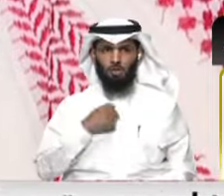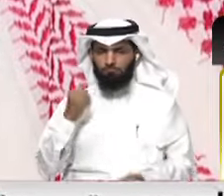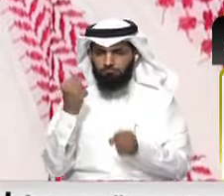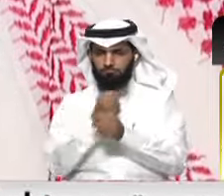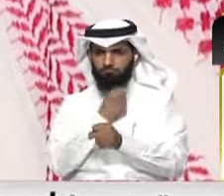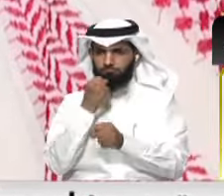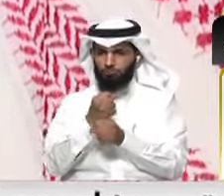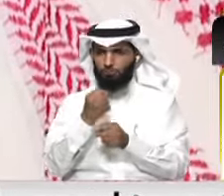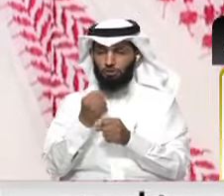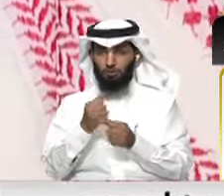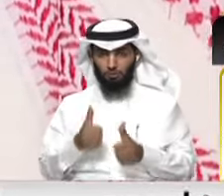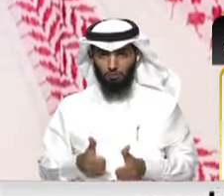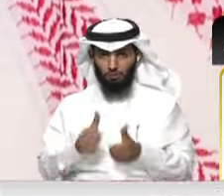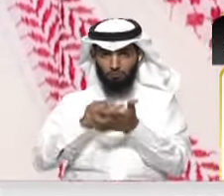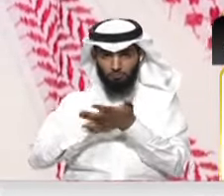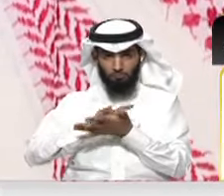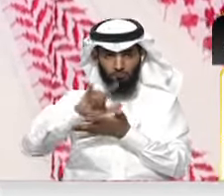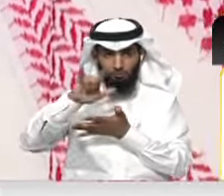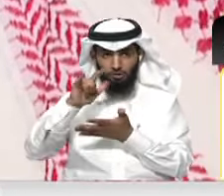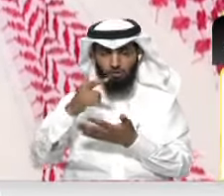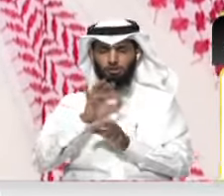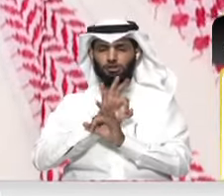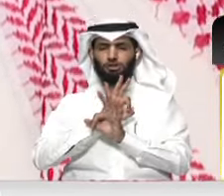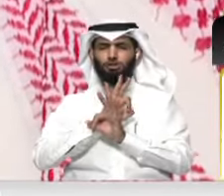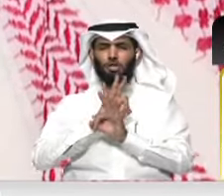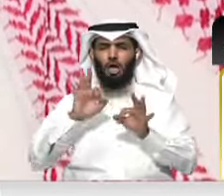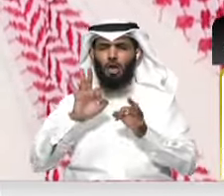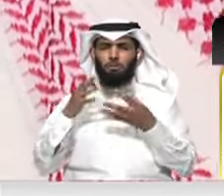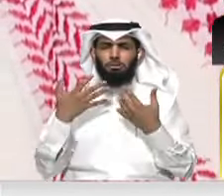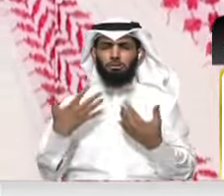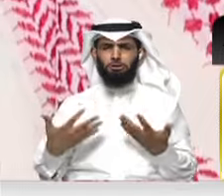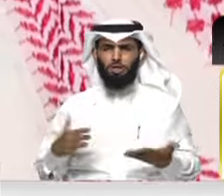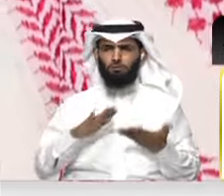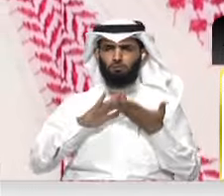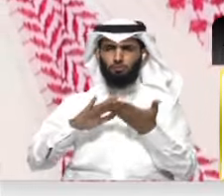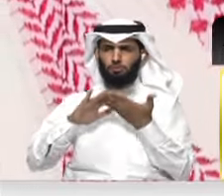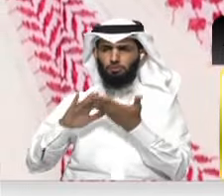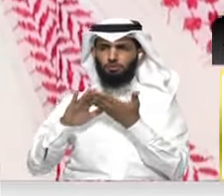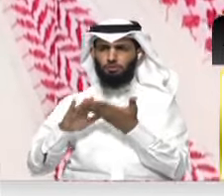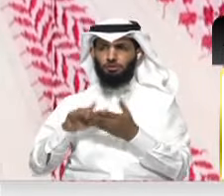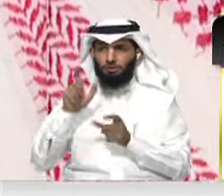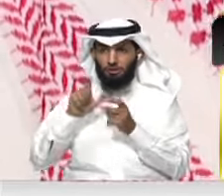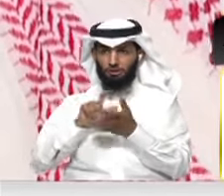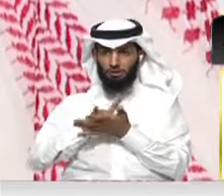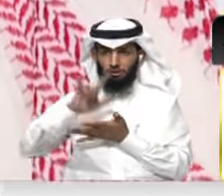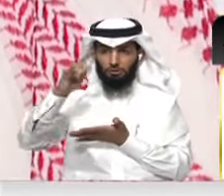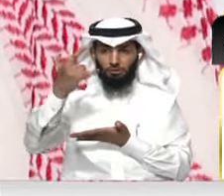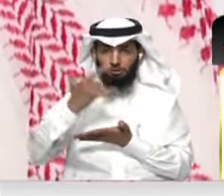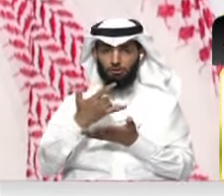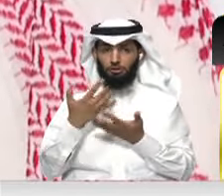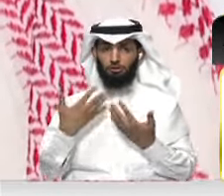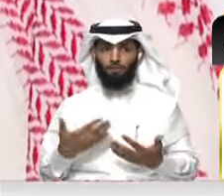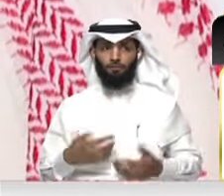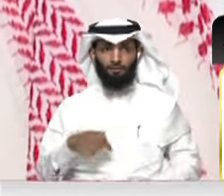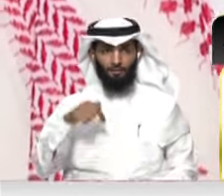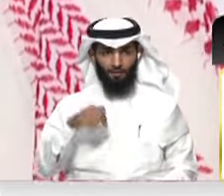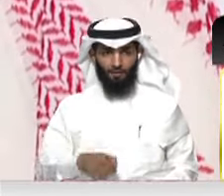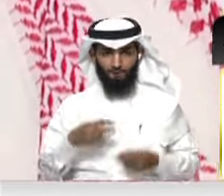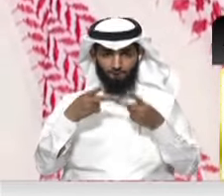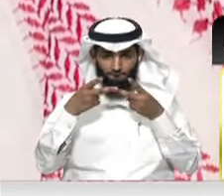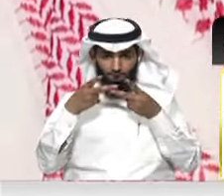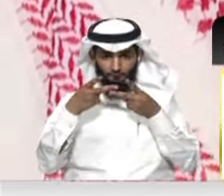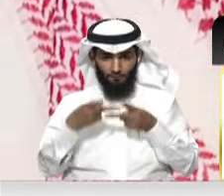الإجراءات التشغيلية في تقديم كافة التسهيلات لحجاج بيت الله الحرام. اليوم انطلاق هذه الرحلات